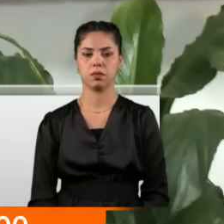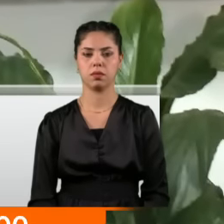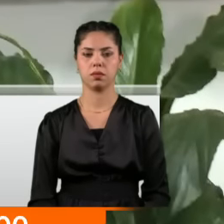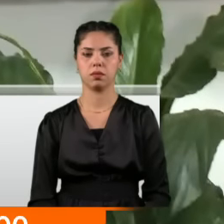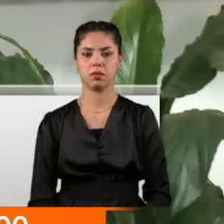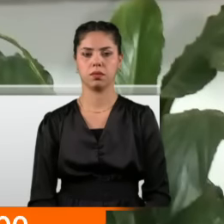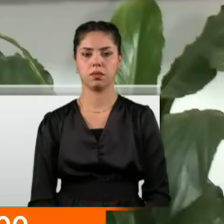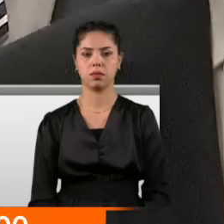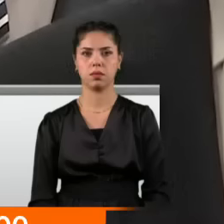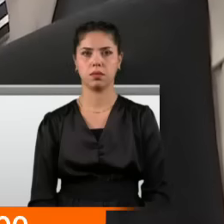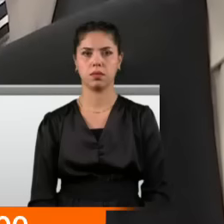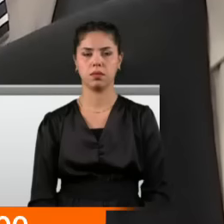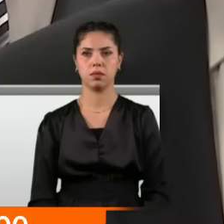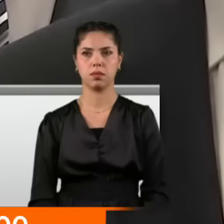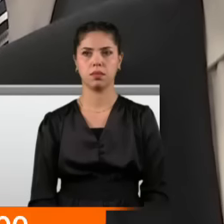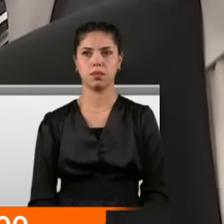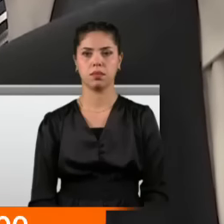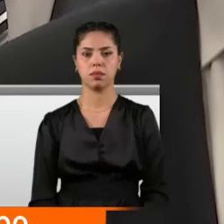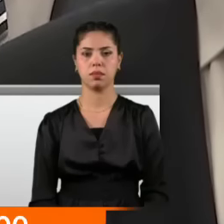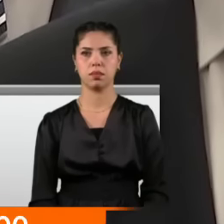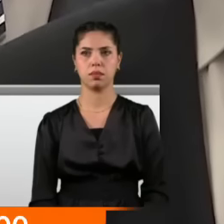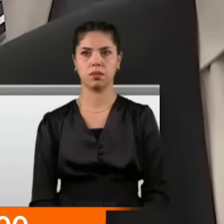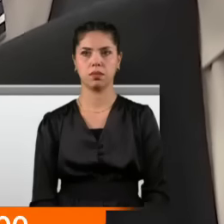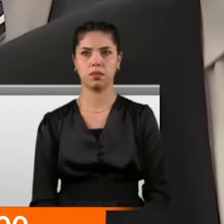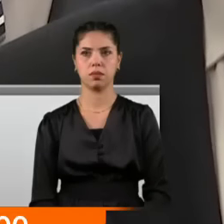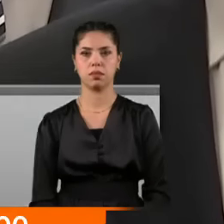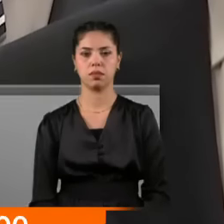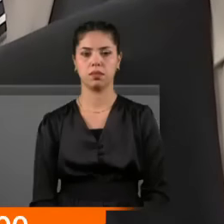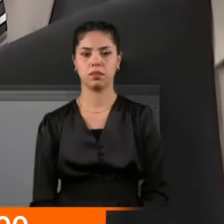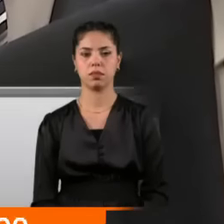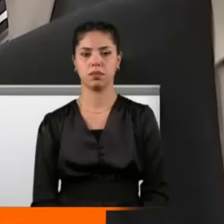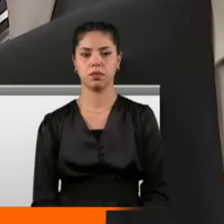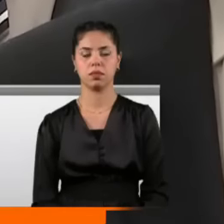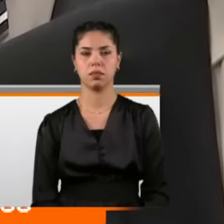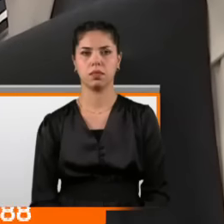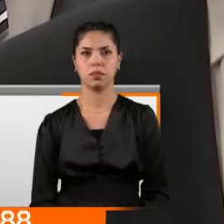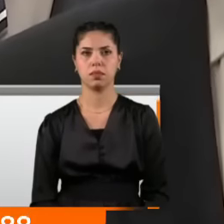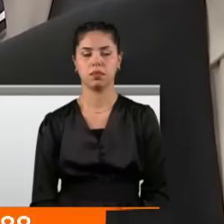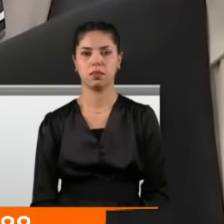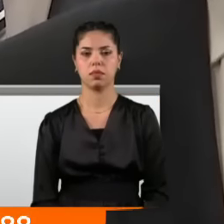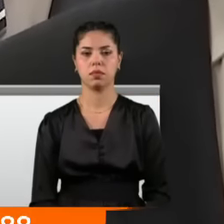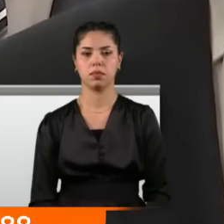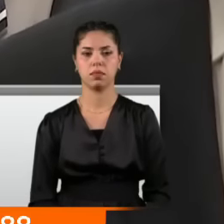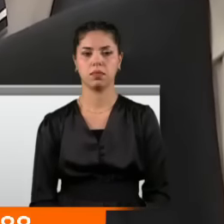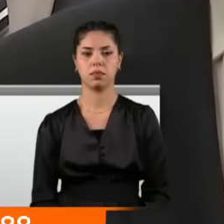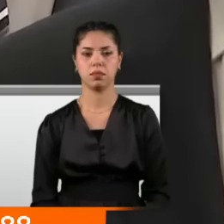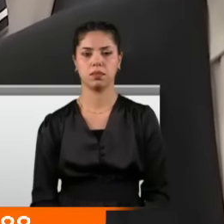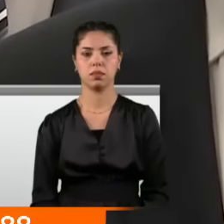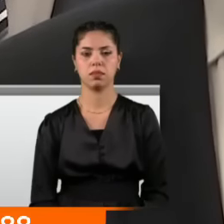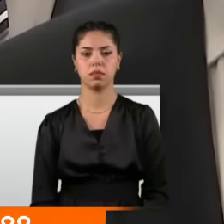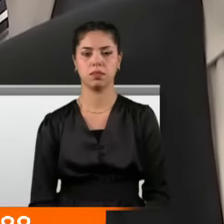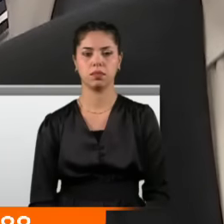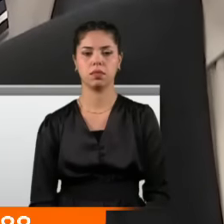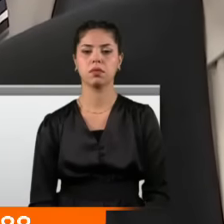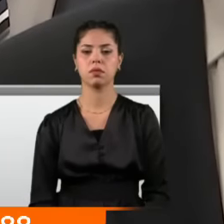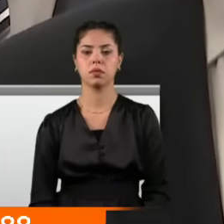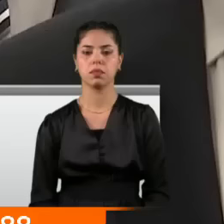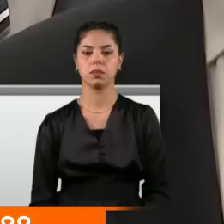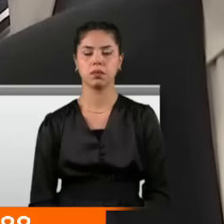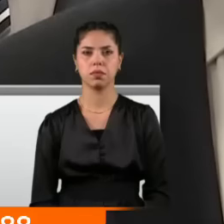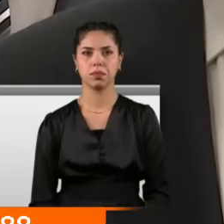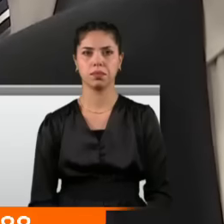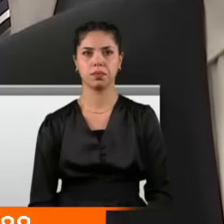de kendilerinden özür dilerim. Türkiye Büyük Millet Meclisimiz kutsal bir çatıdır. Milli iradenin tecelligahıdır ve orada bu tür